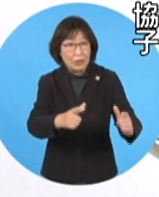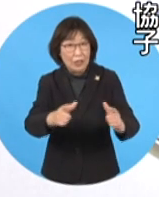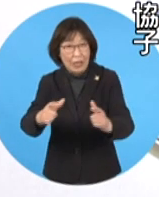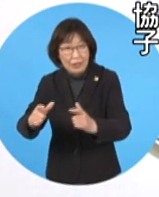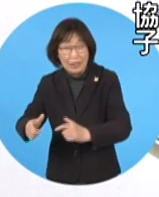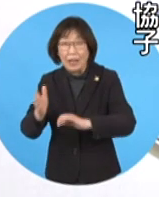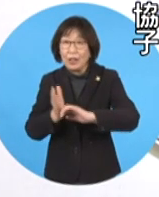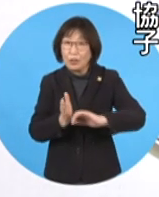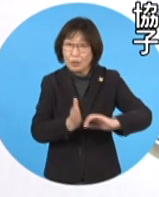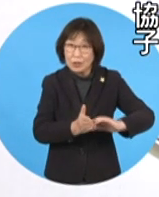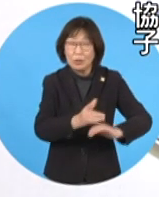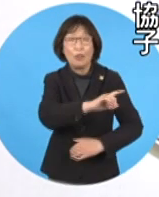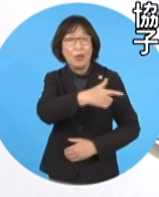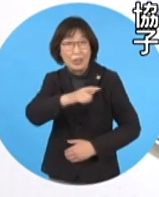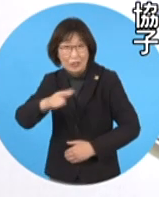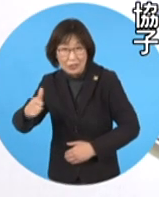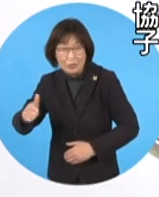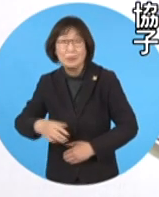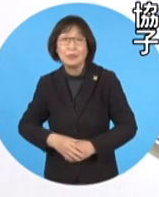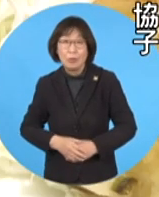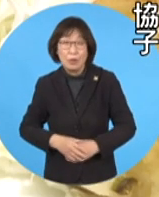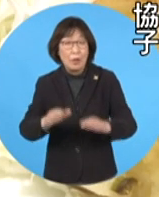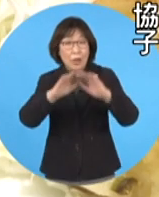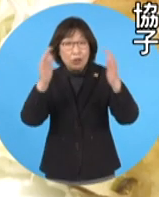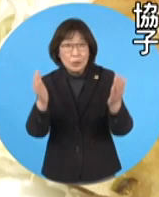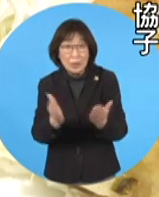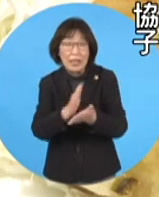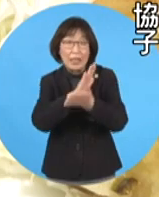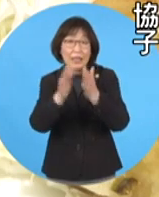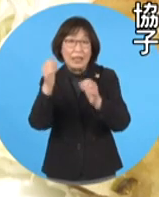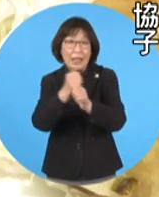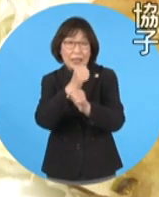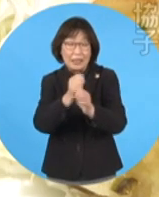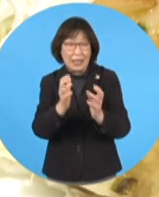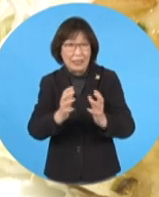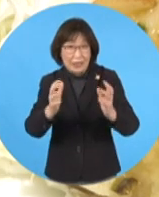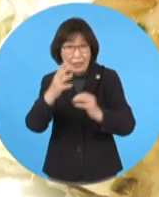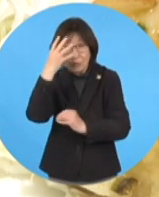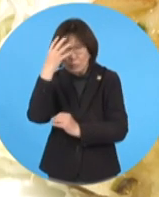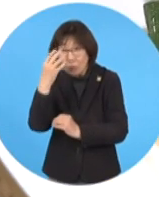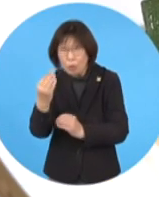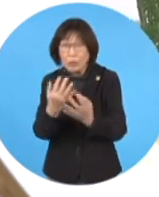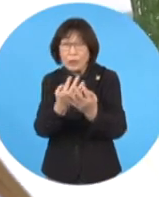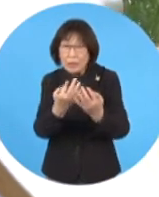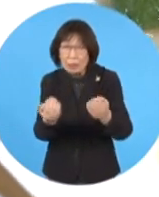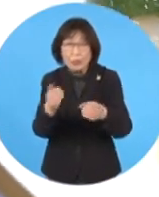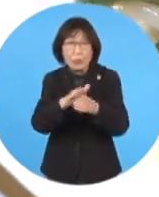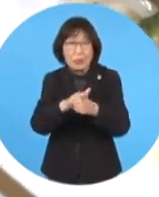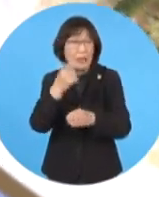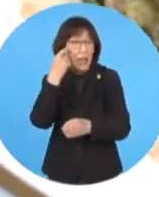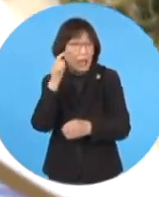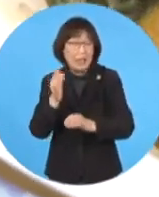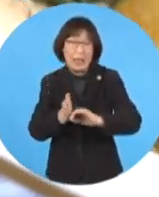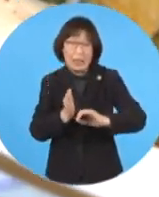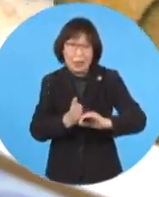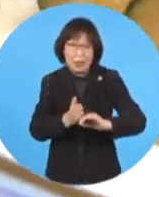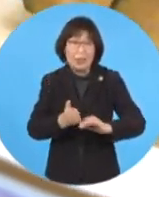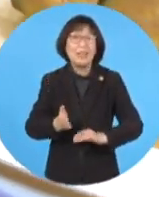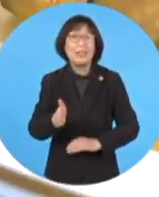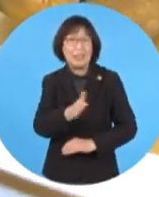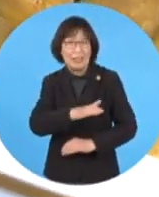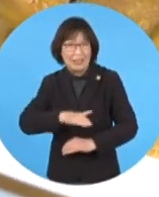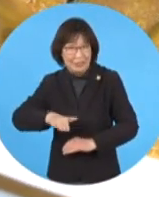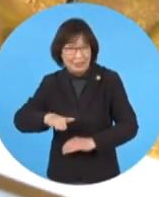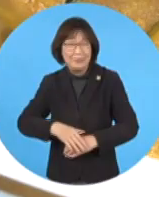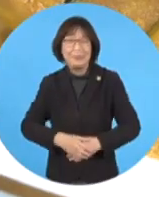ずらりと並んだ料理の数々。これらはすべて県産野菜の魅力がたっぷり詰まったアイデア料理です。